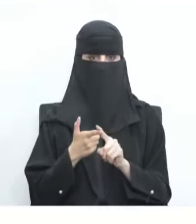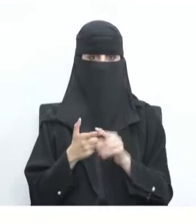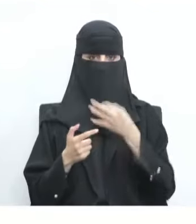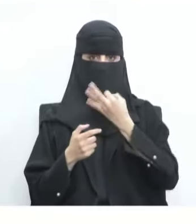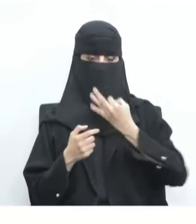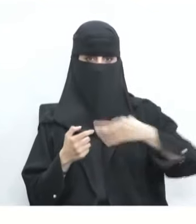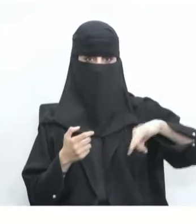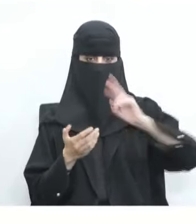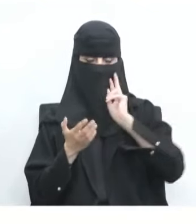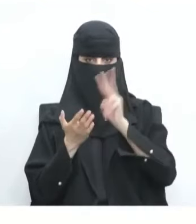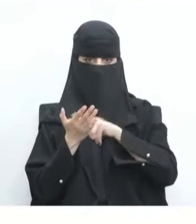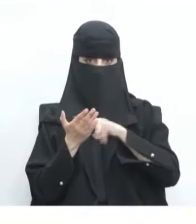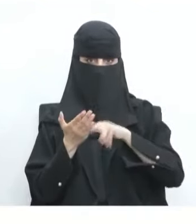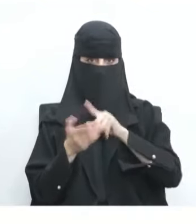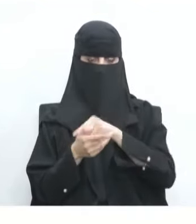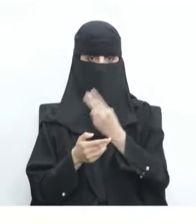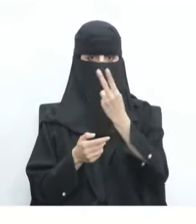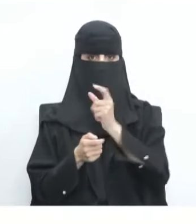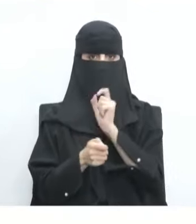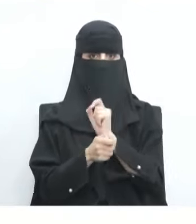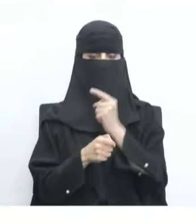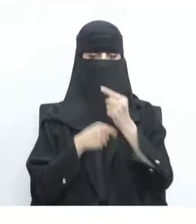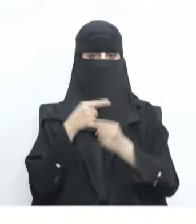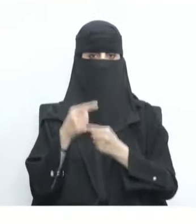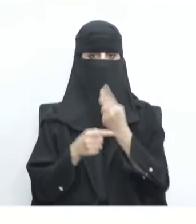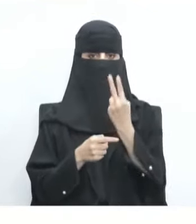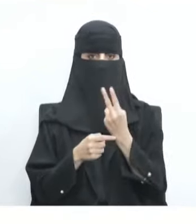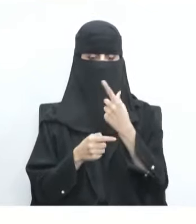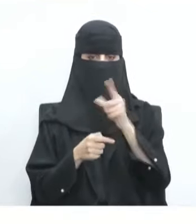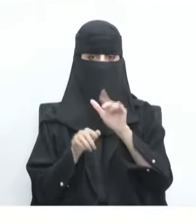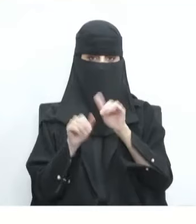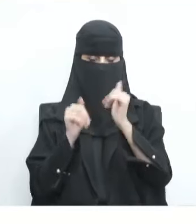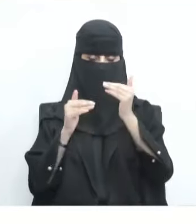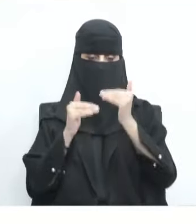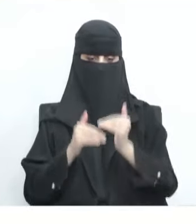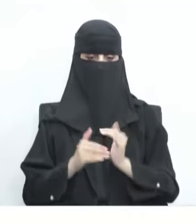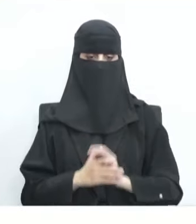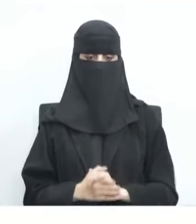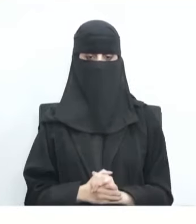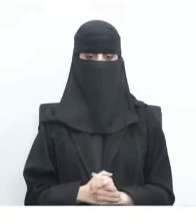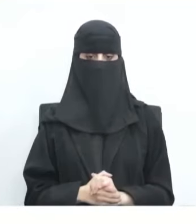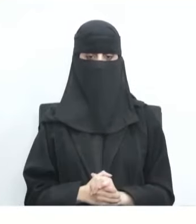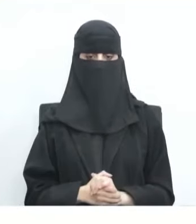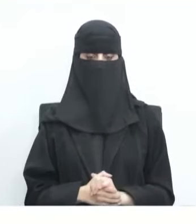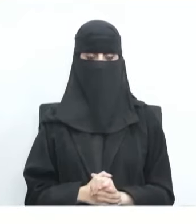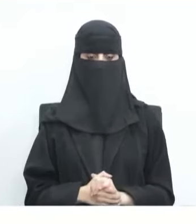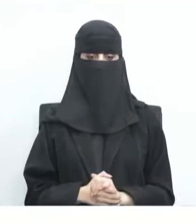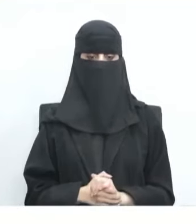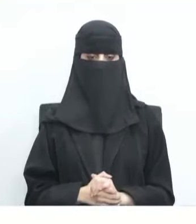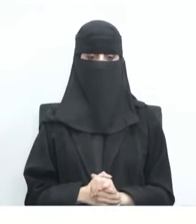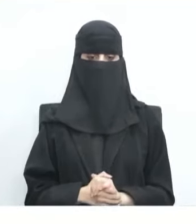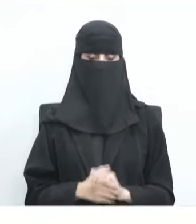نقرا هذين الفعلين المضارعين مره معنا في الدرس